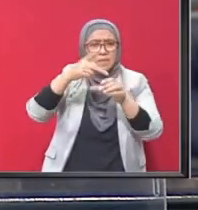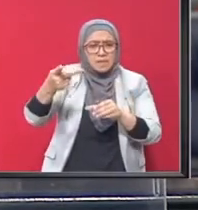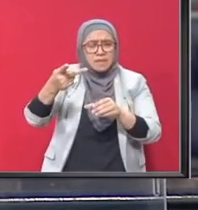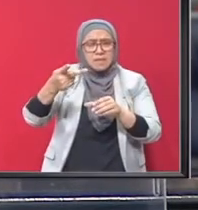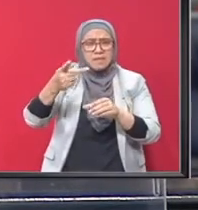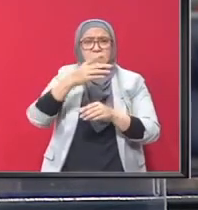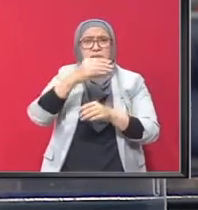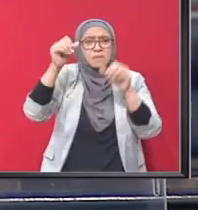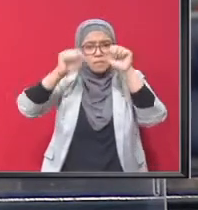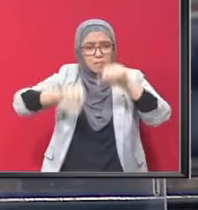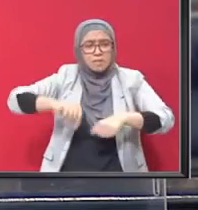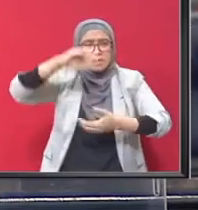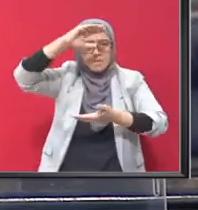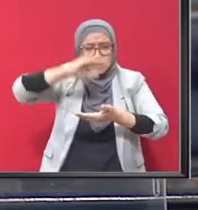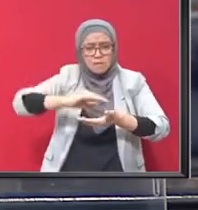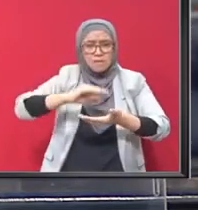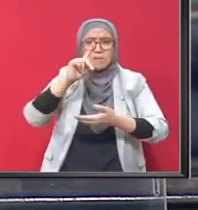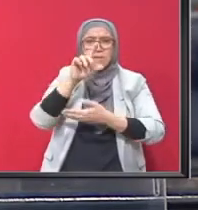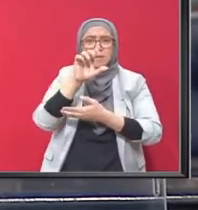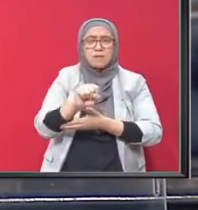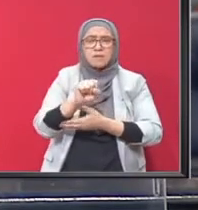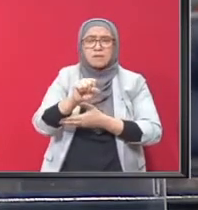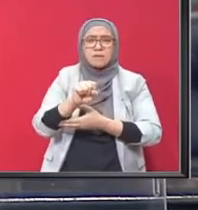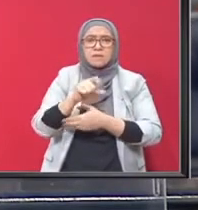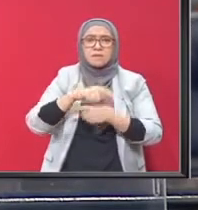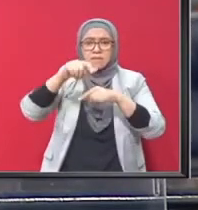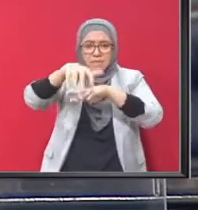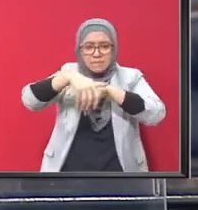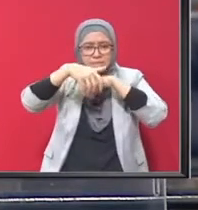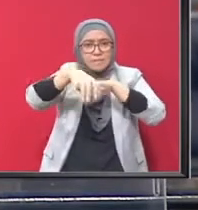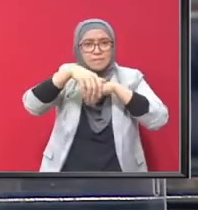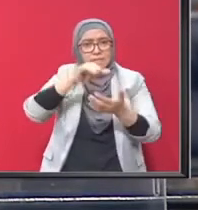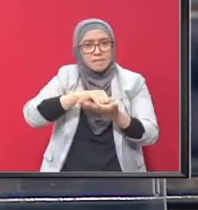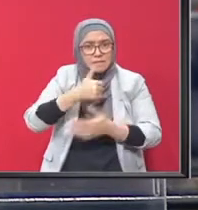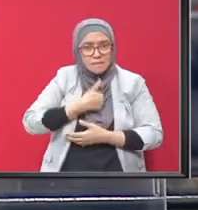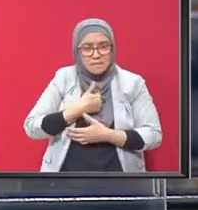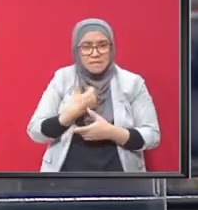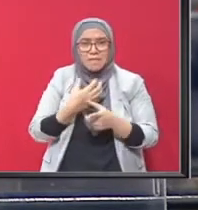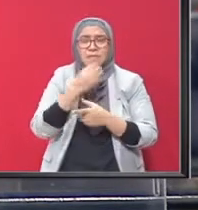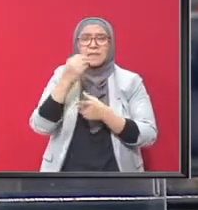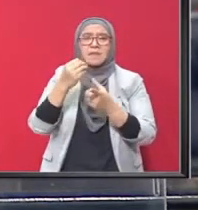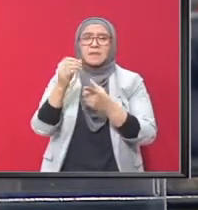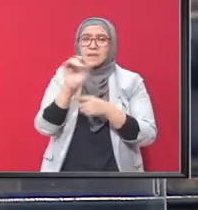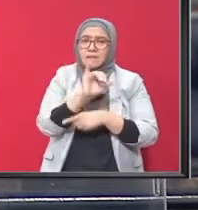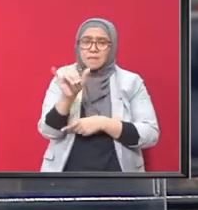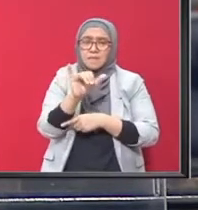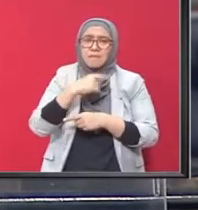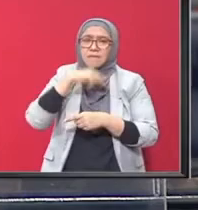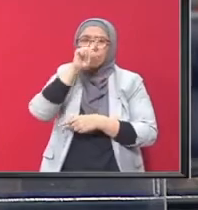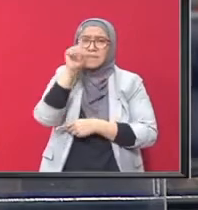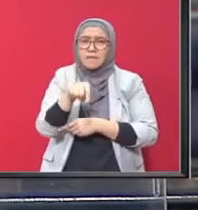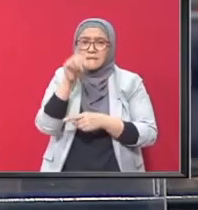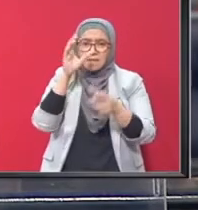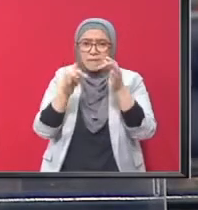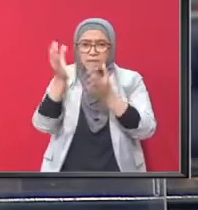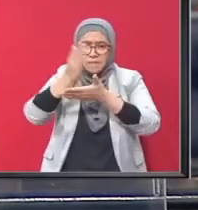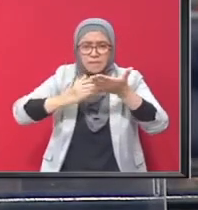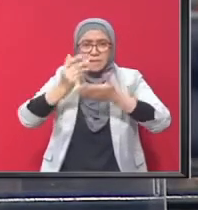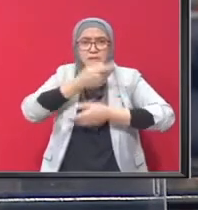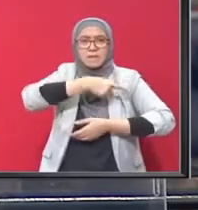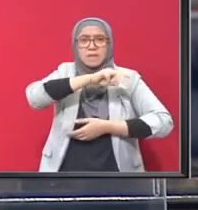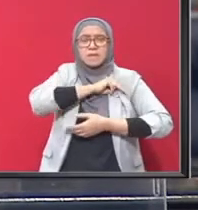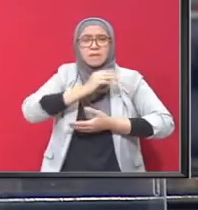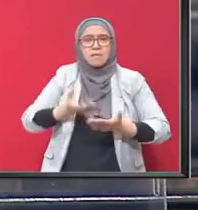dapat mengurangkan kos input pertanian itu free serta juga saya juga bertanya untuk melihat Adakah pihak Kementerian bercadang untuk